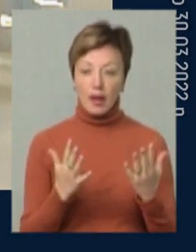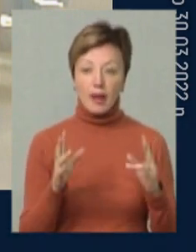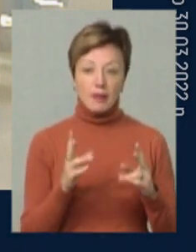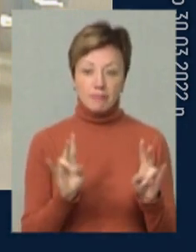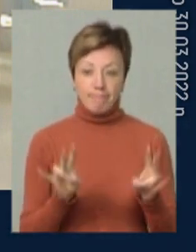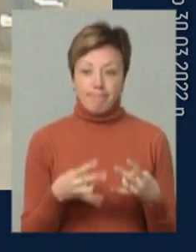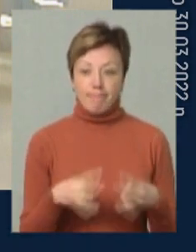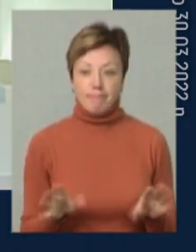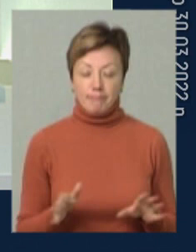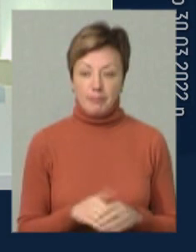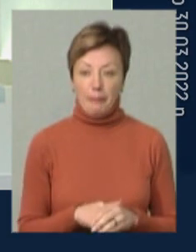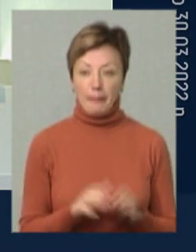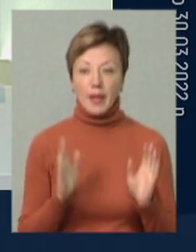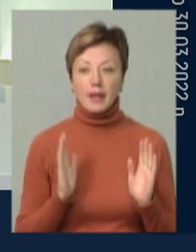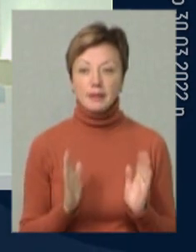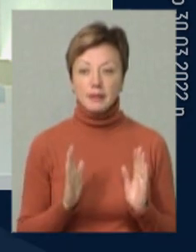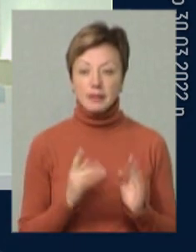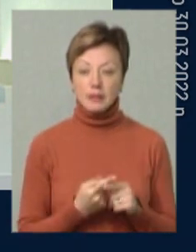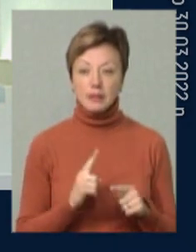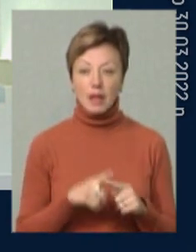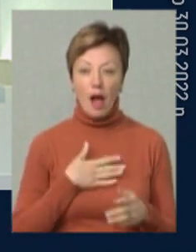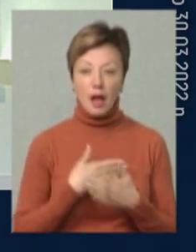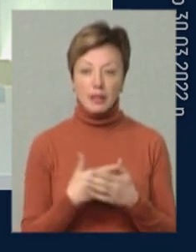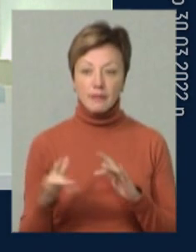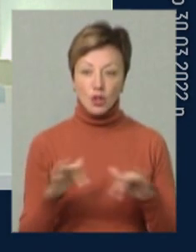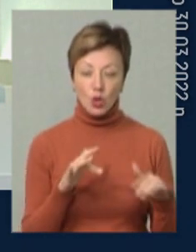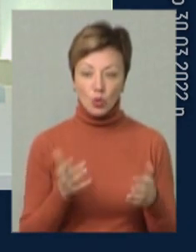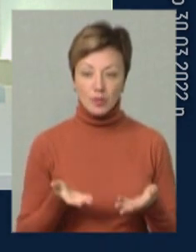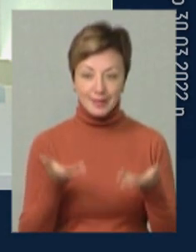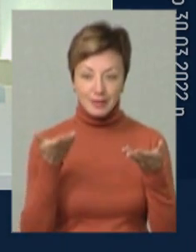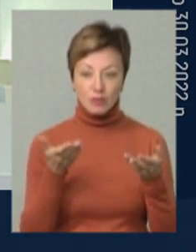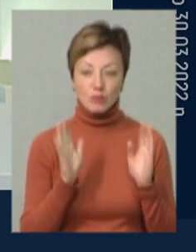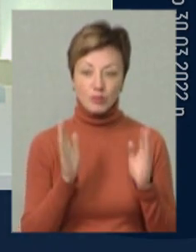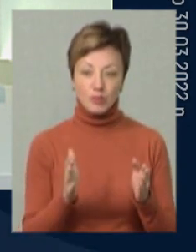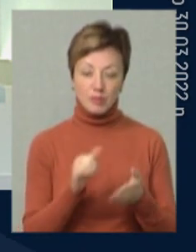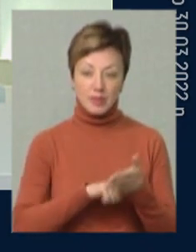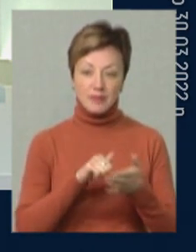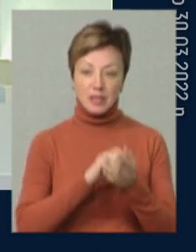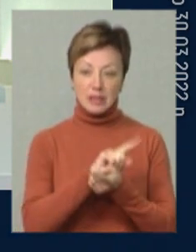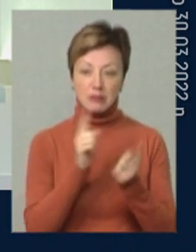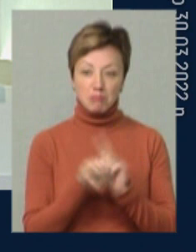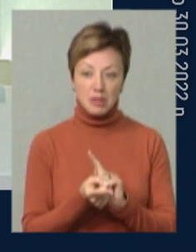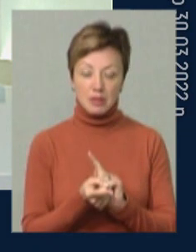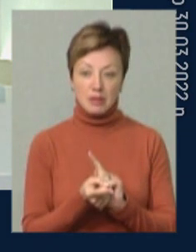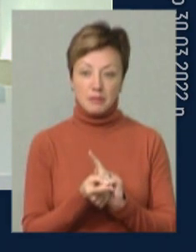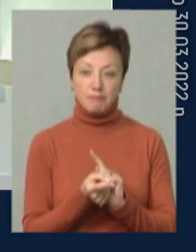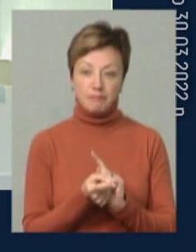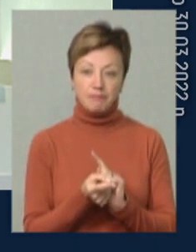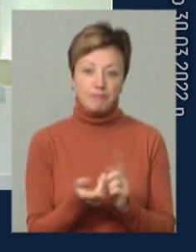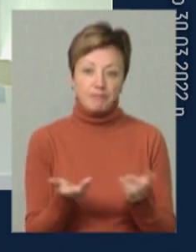не доводиться. Тільки оцей активний рух знизу, напевно, призведе до якихось змін, тому що